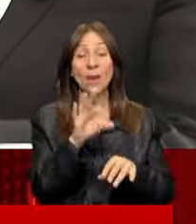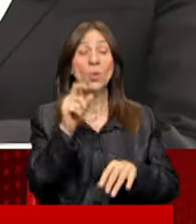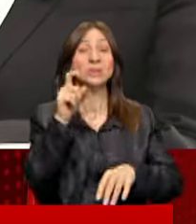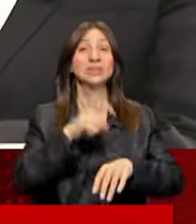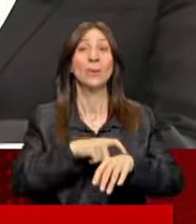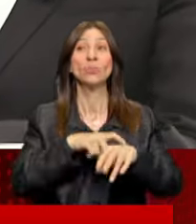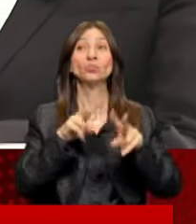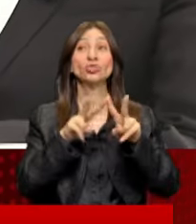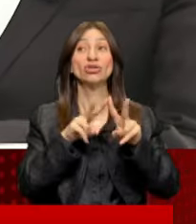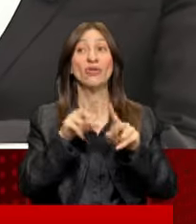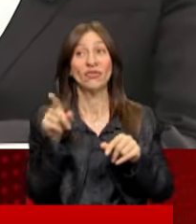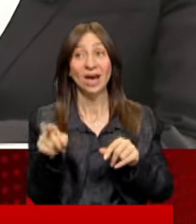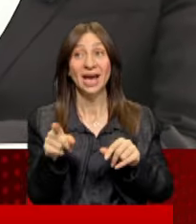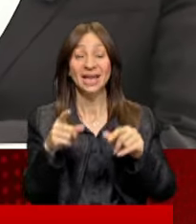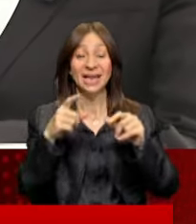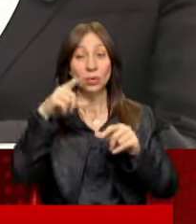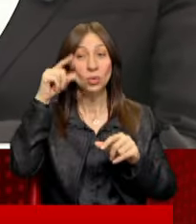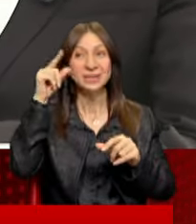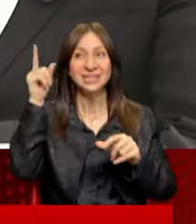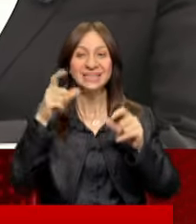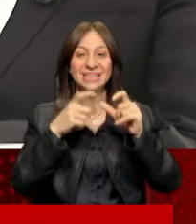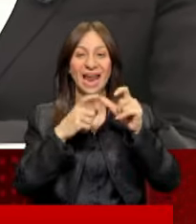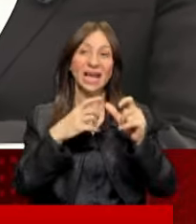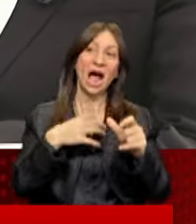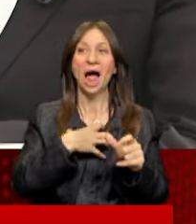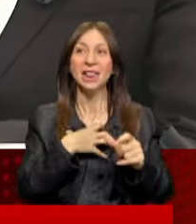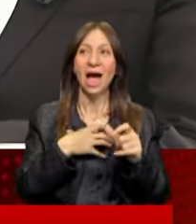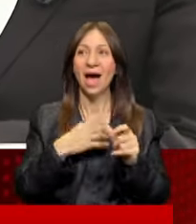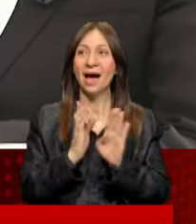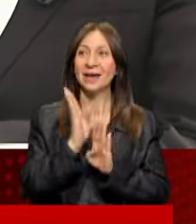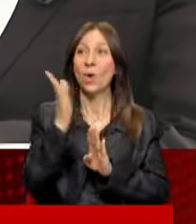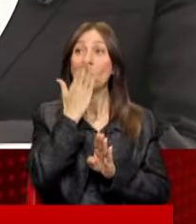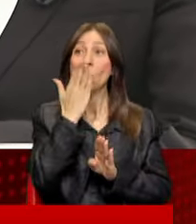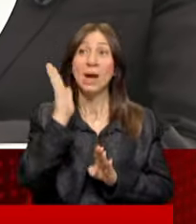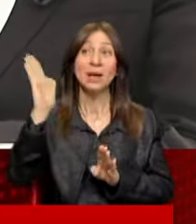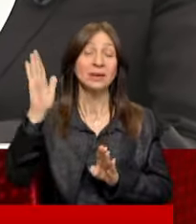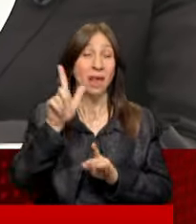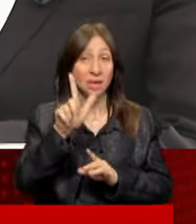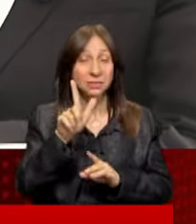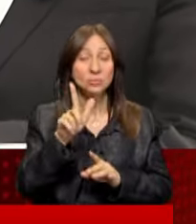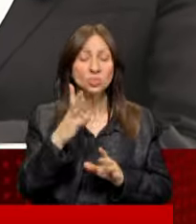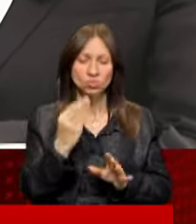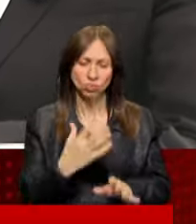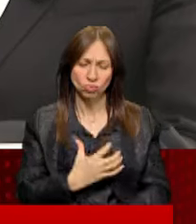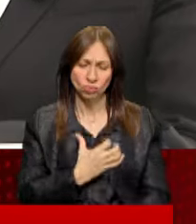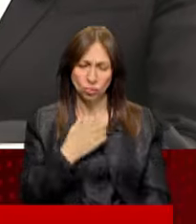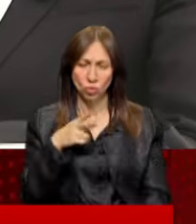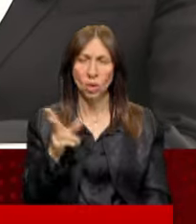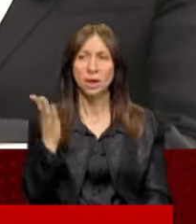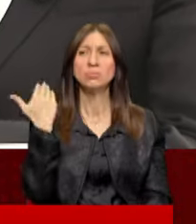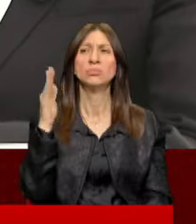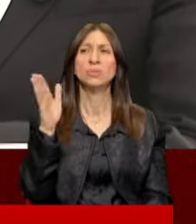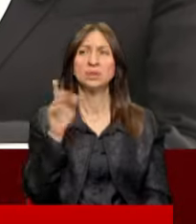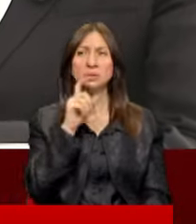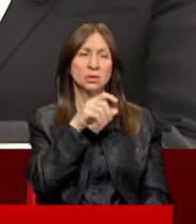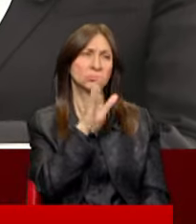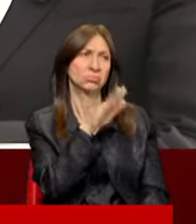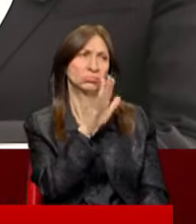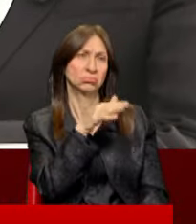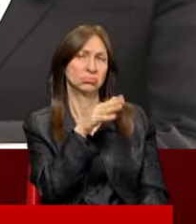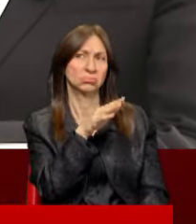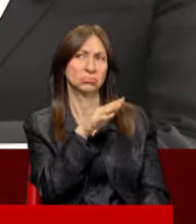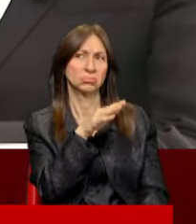sırada Mustafa Selanik'i halasının yanına okumaya gitmek üzere ve çok büyük bir üzüntü içinde. Yola gitmeden evvel dayısına dediği